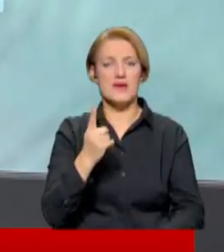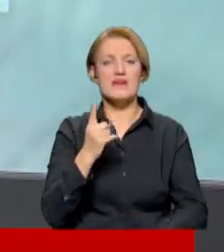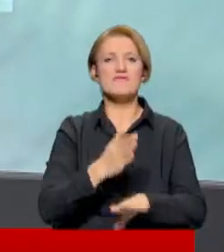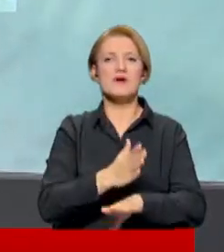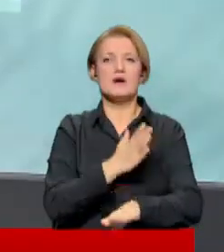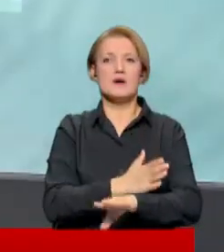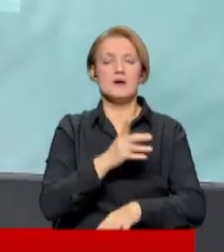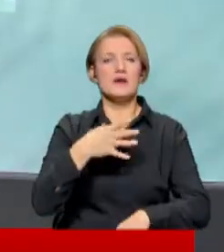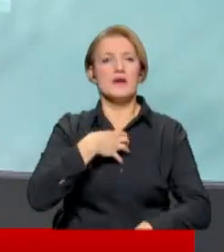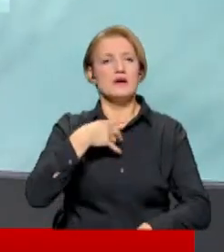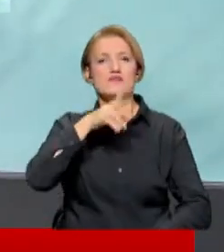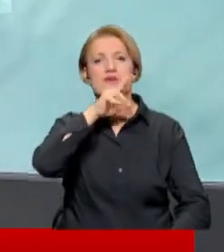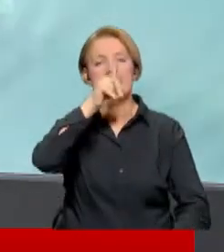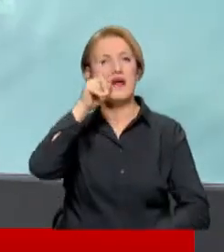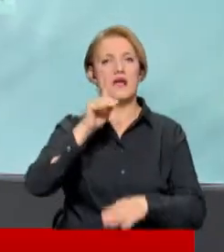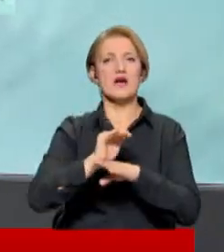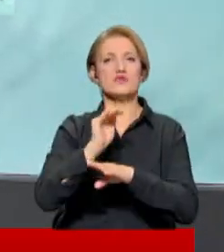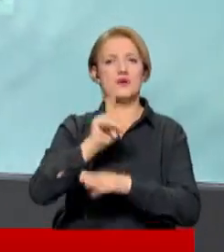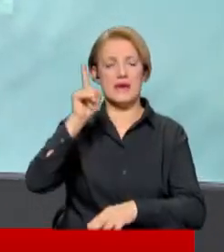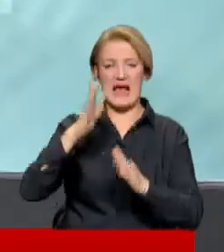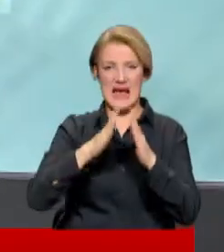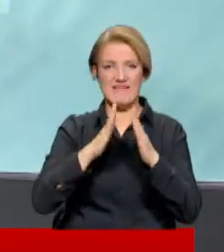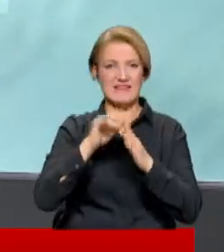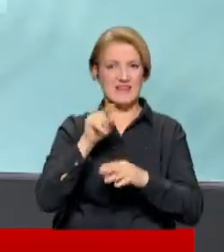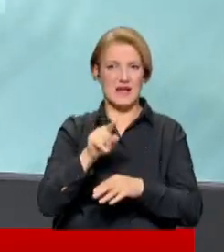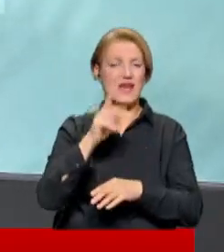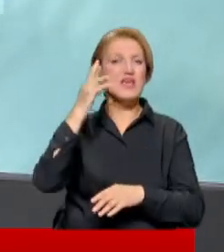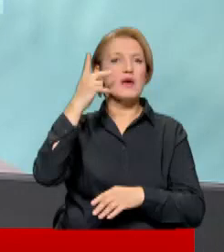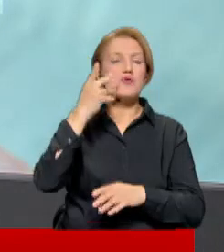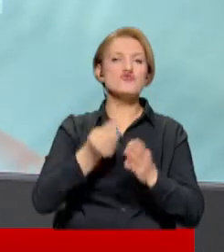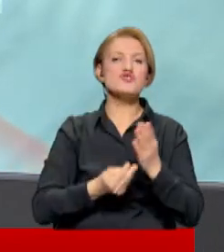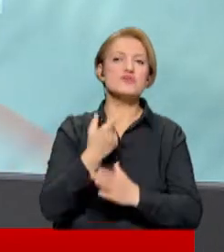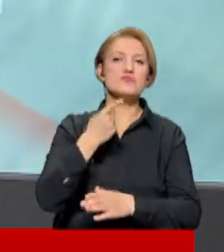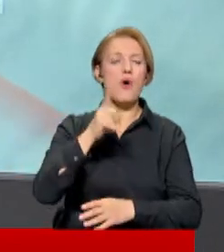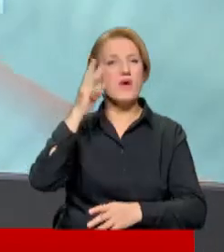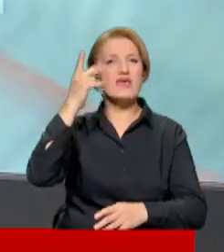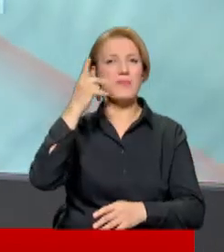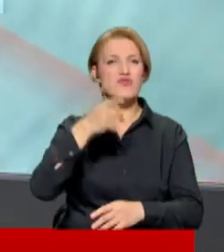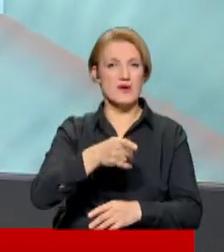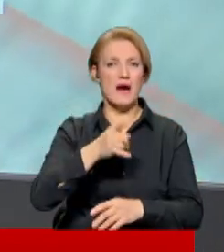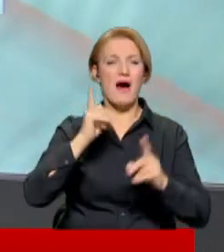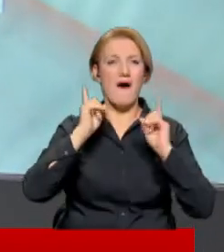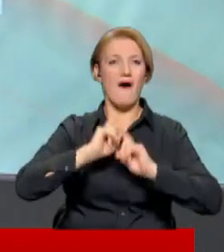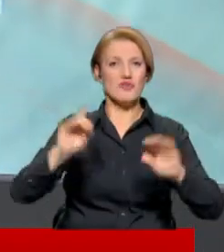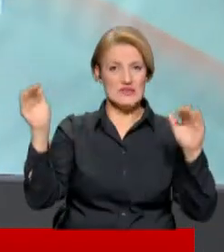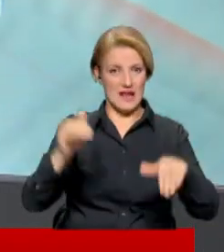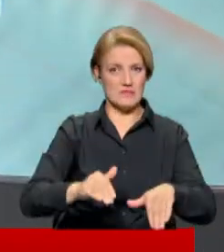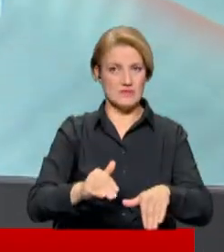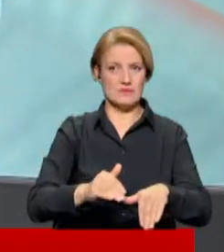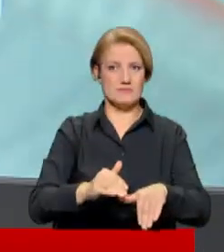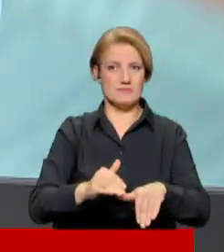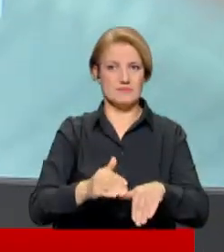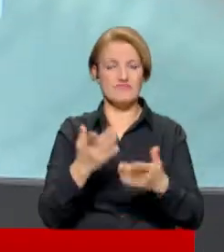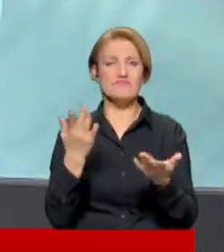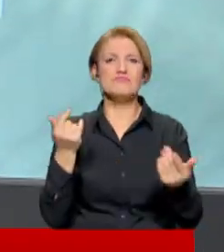vatandaşlık kendisi Fransa'da yaşıyormuş bir vatandaşın evinde yabancı çıkmış o yabancıya haciz gelmiş yani